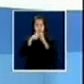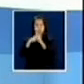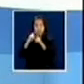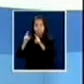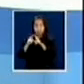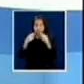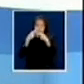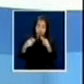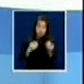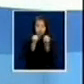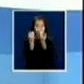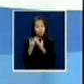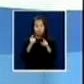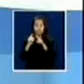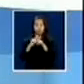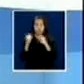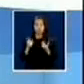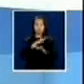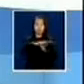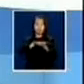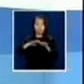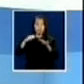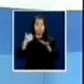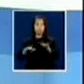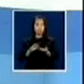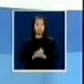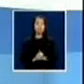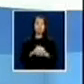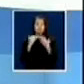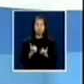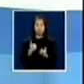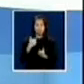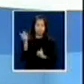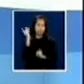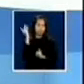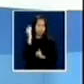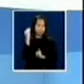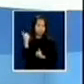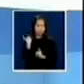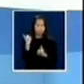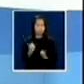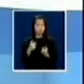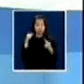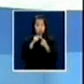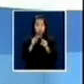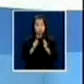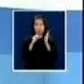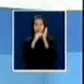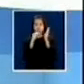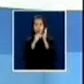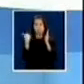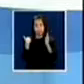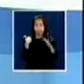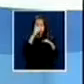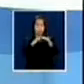งและเริ่มกลับเข้าสู่ภาวะปกติณขณะนี้ผมทราบว่าทางกรุงเทพมหานครได้มีการเชิญชวน